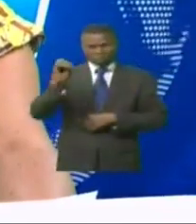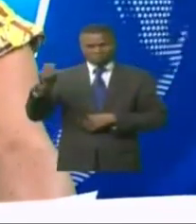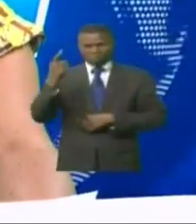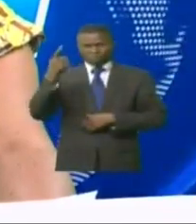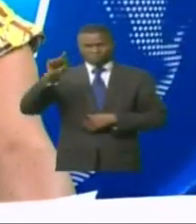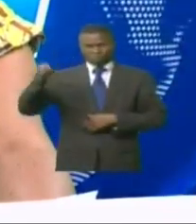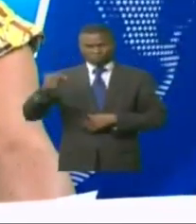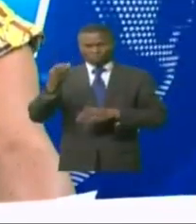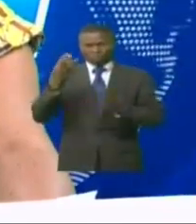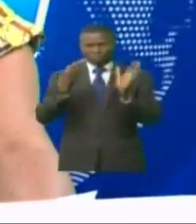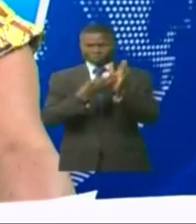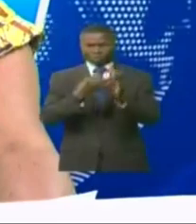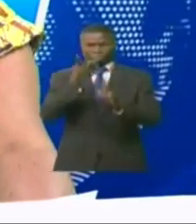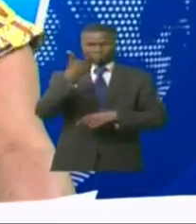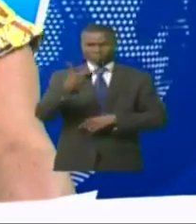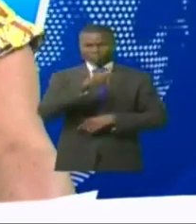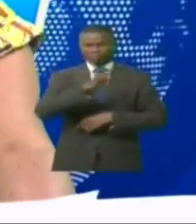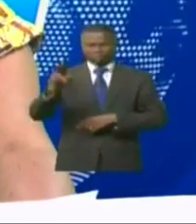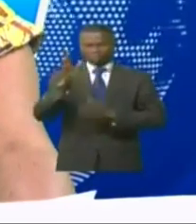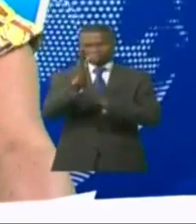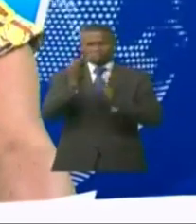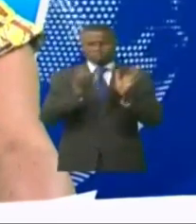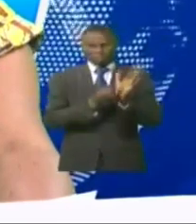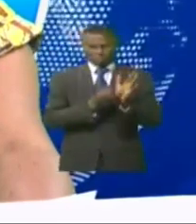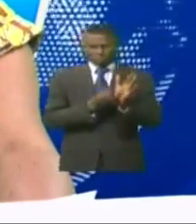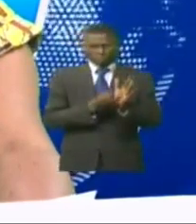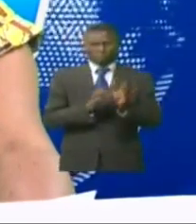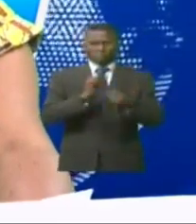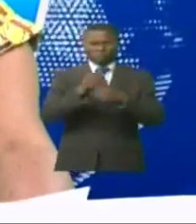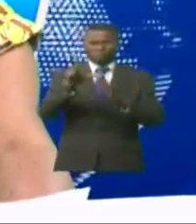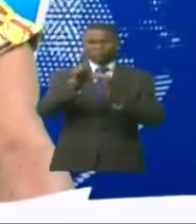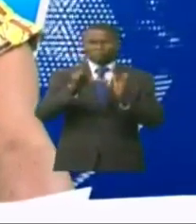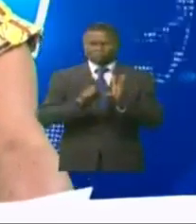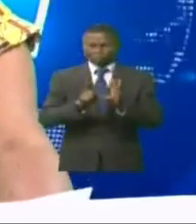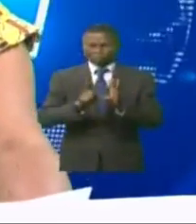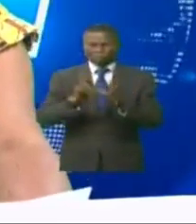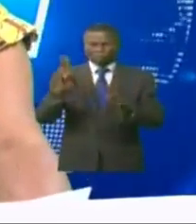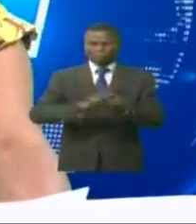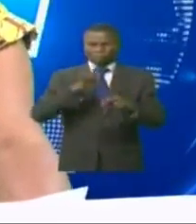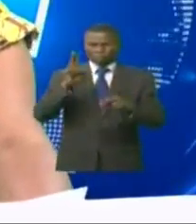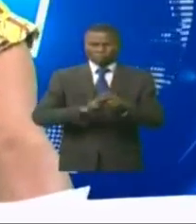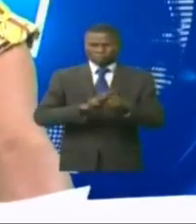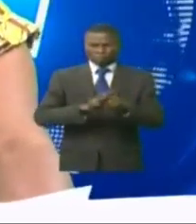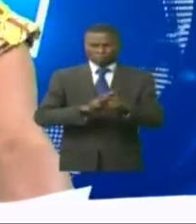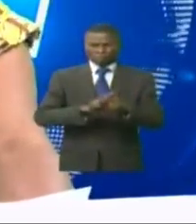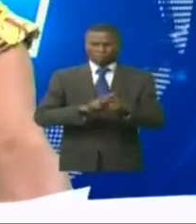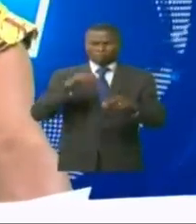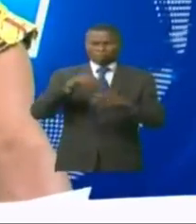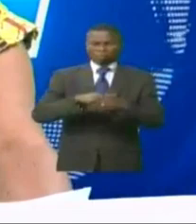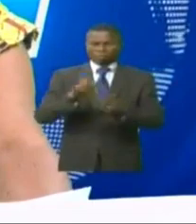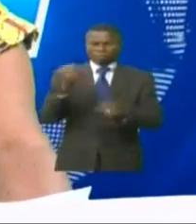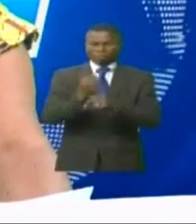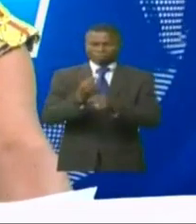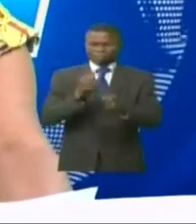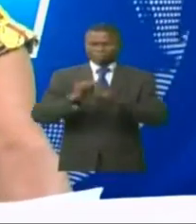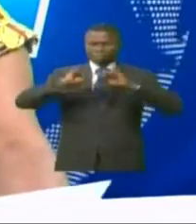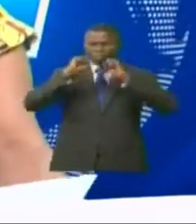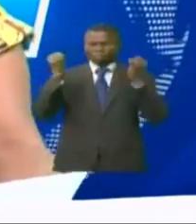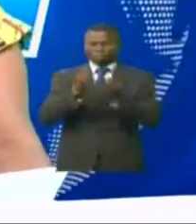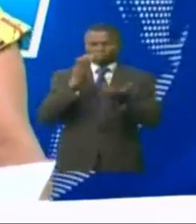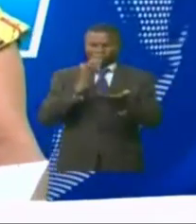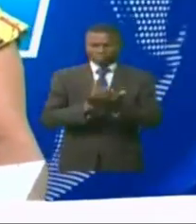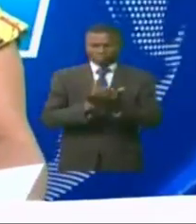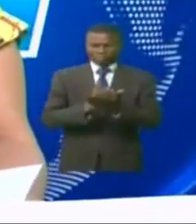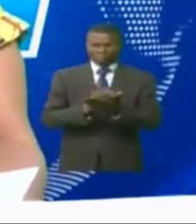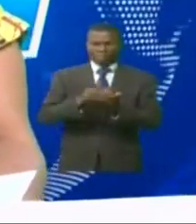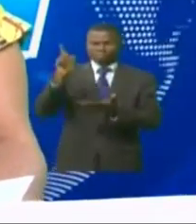17/001 du 8 février 2017 fixant les règles applicables à la sous-traitance dans le secteur privé est